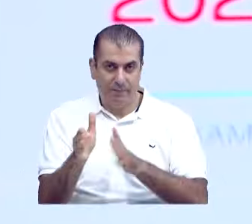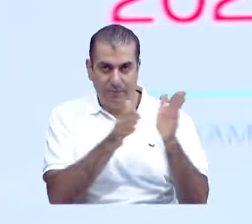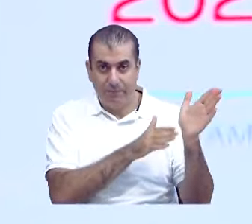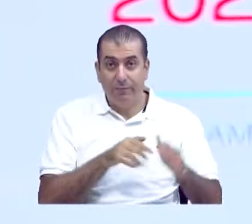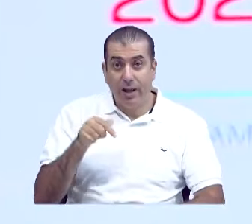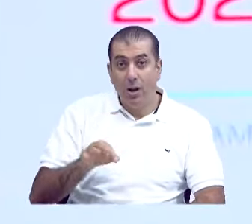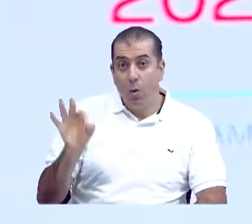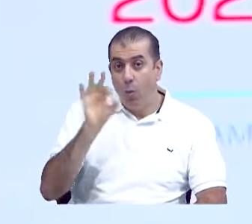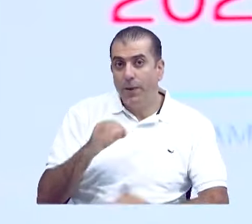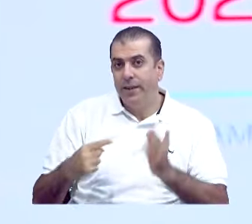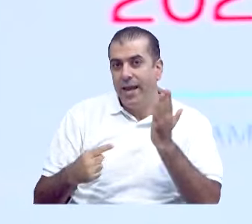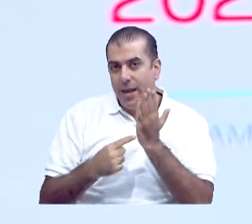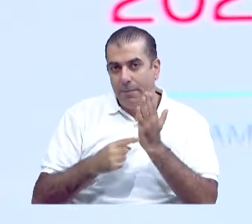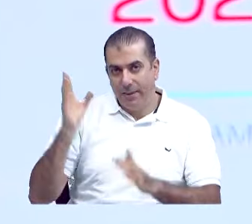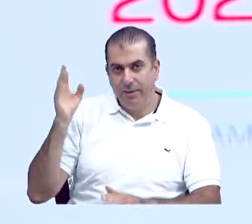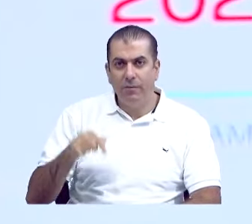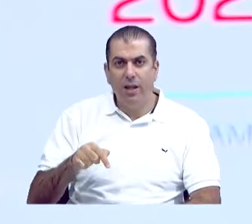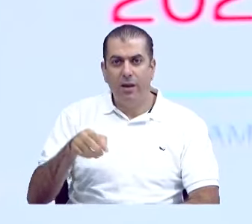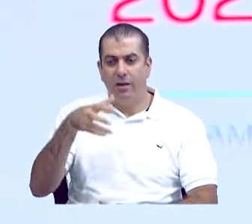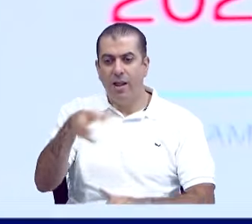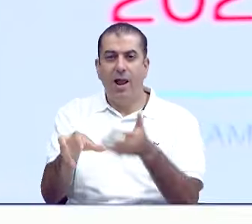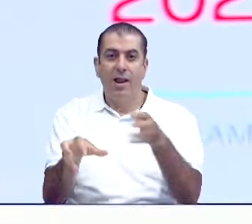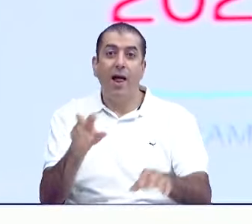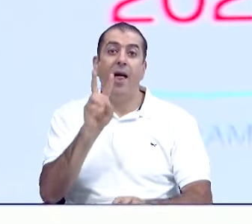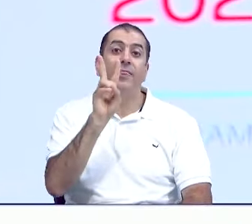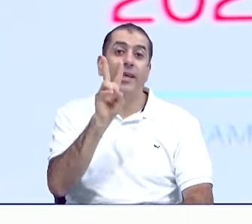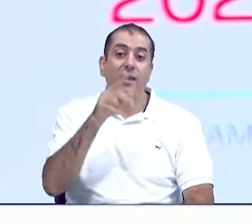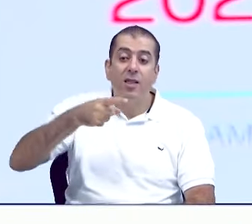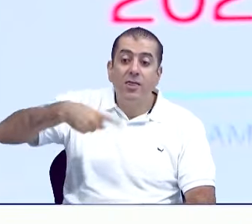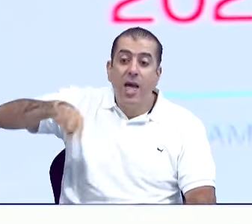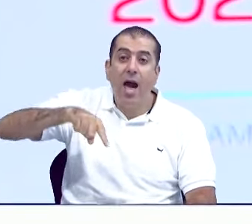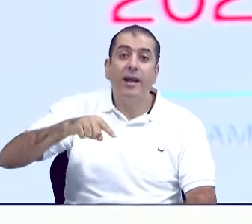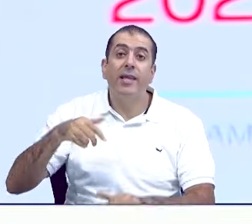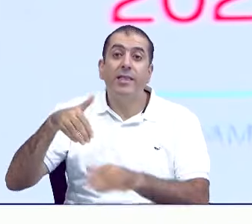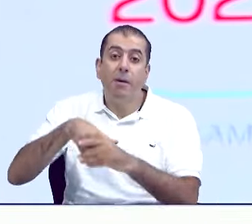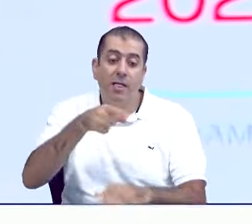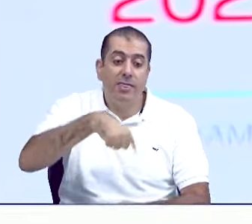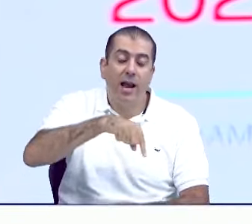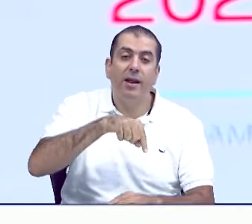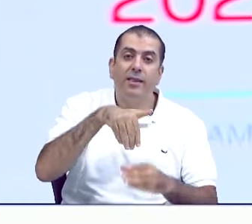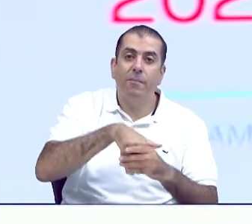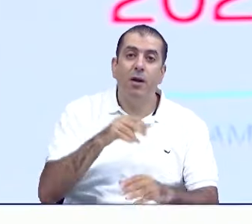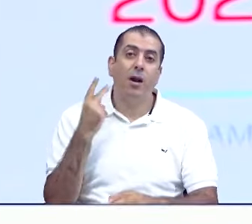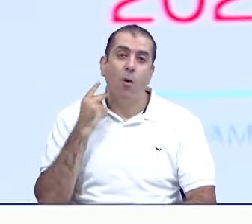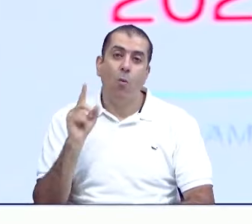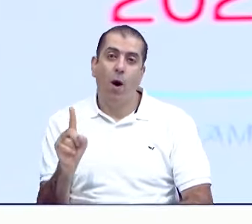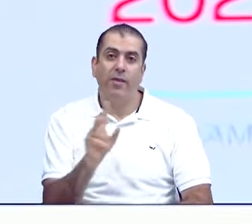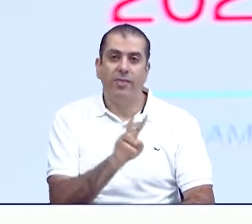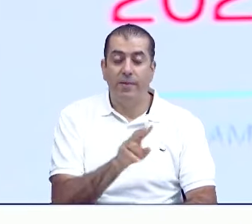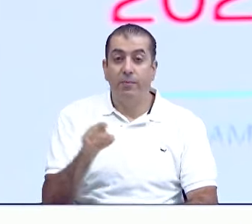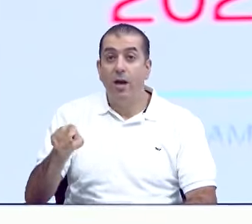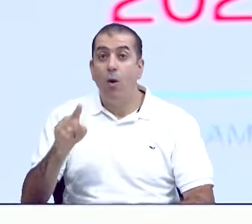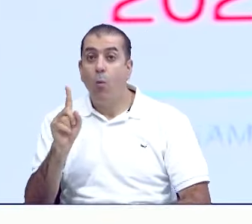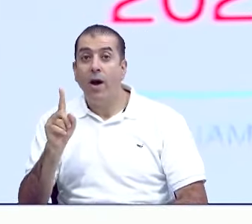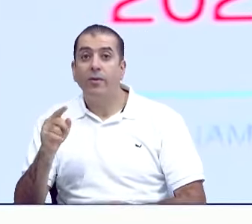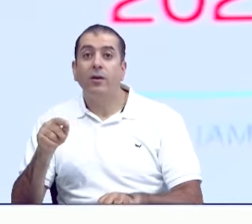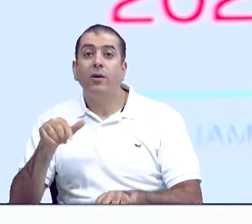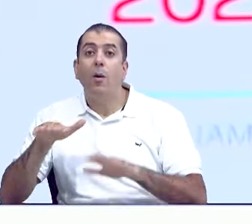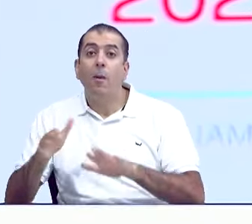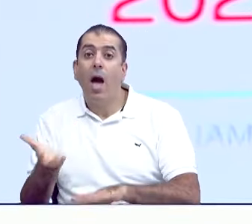تتكون محافظه اربد من دائرتين انتخابيتين هما دائره اربد الاولى خصص لها ثمانيه مقاعد سبعه